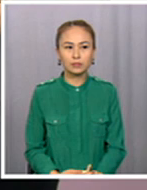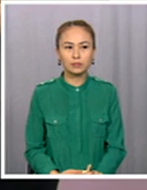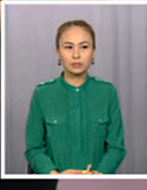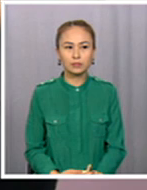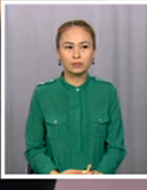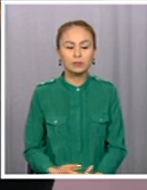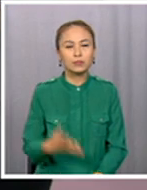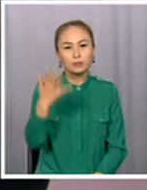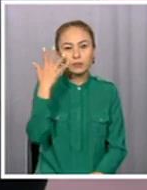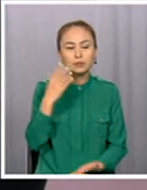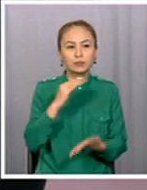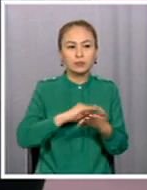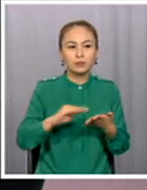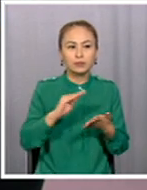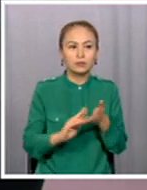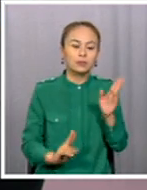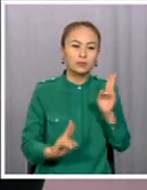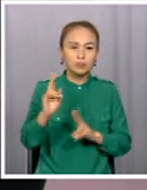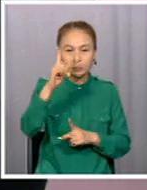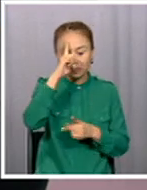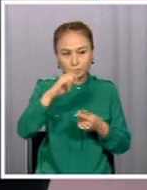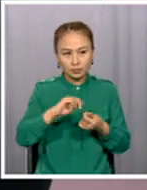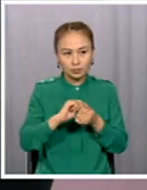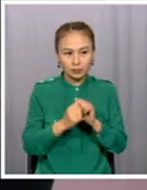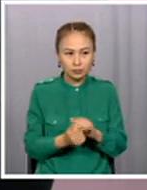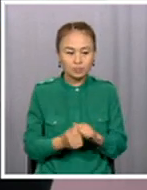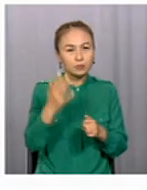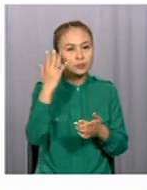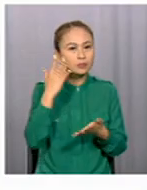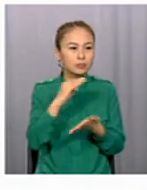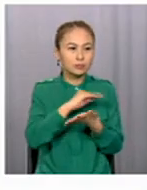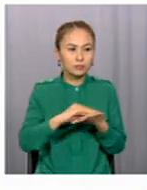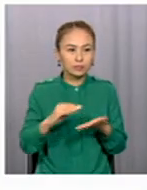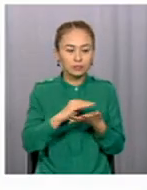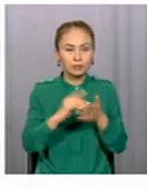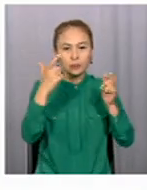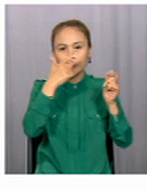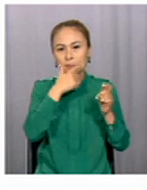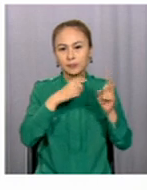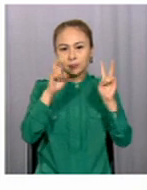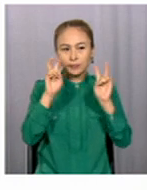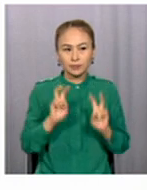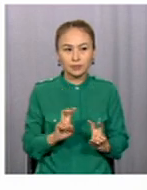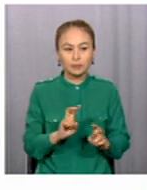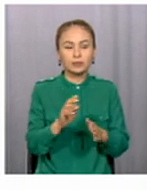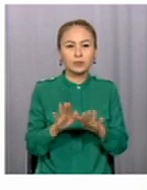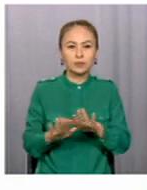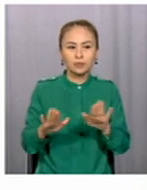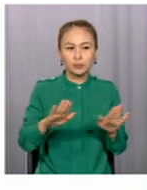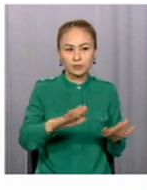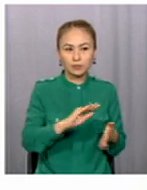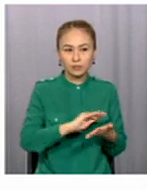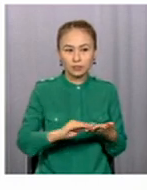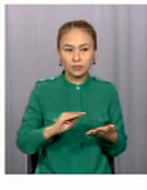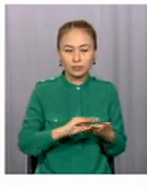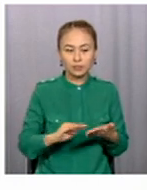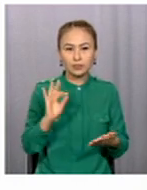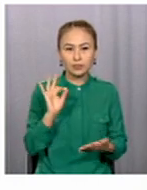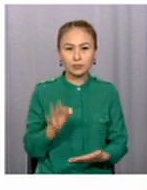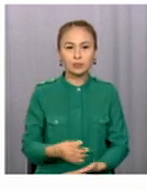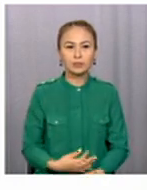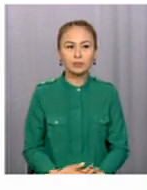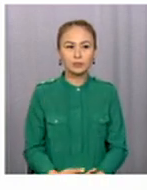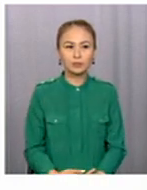Жазу кезіндегі ережені еске түсірейік. Жазу жазғанда түзу отырыңдар. Дәптерді көлбеу қойыңдар.